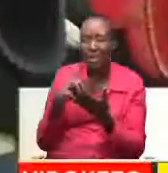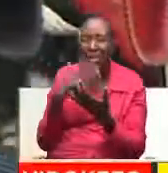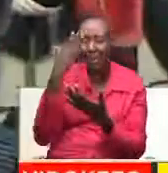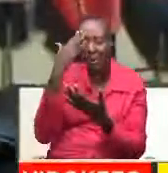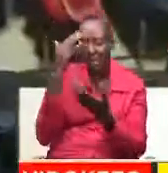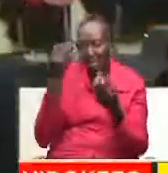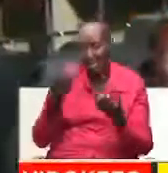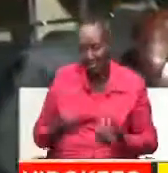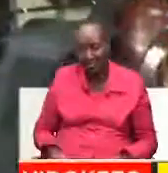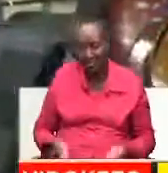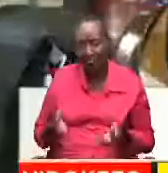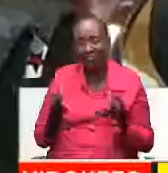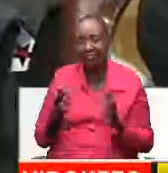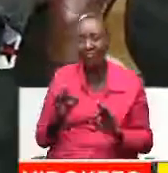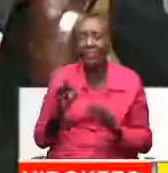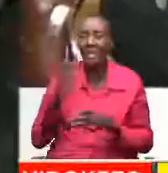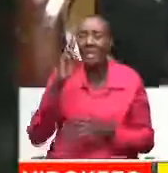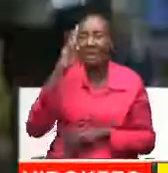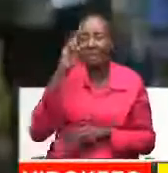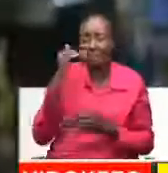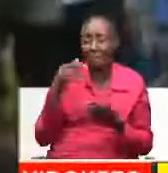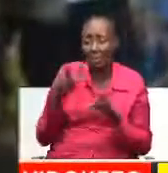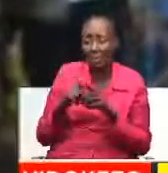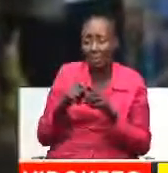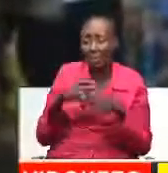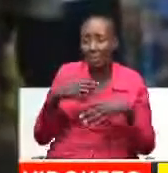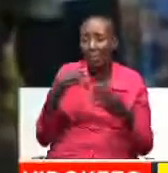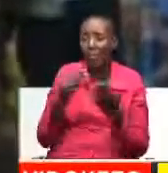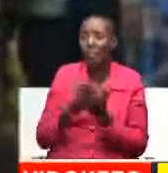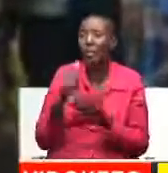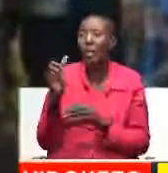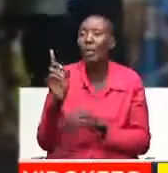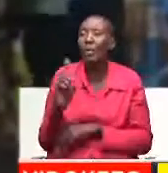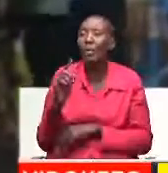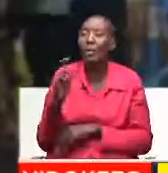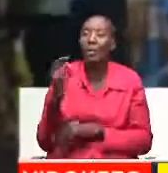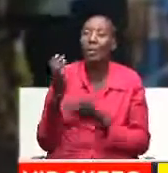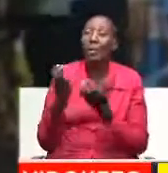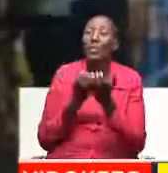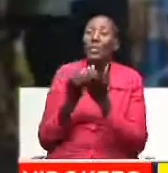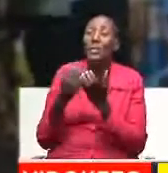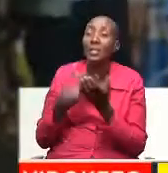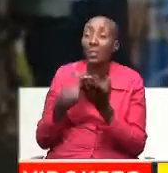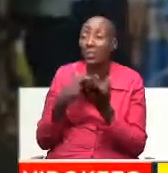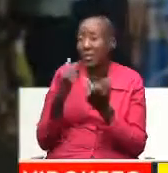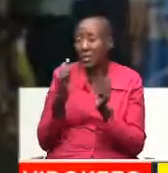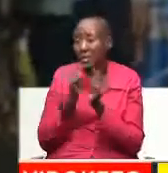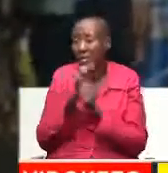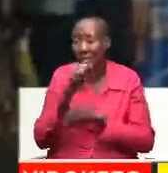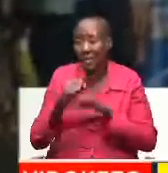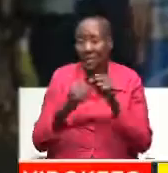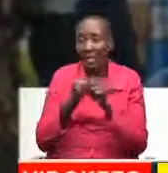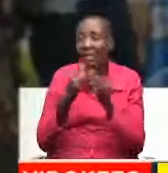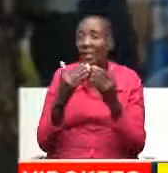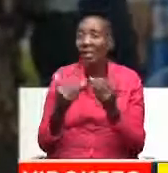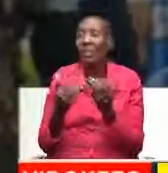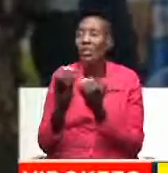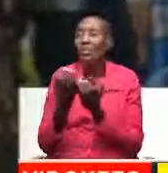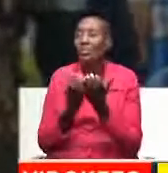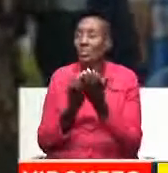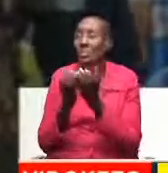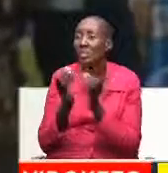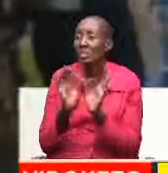jambo lililoathiri nguvu zao za kununua. Biashara nilianza yapata sasa miaka 10 na imekuwa biashara